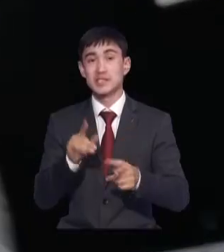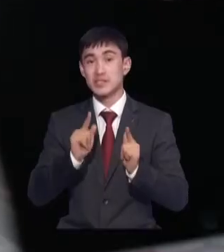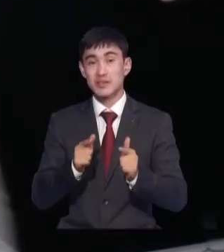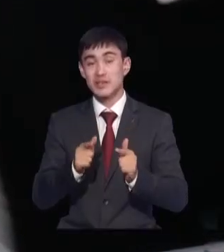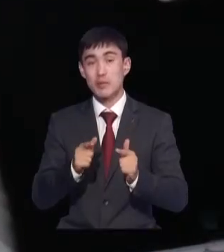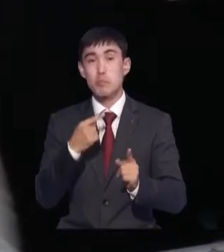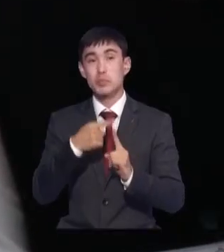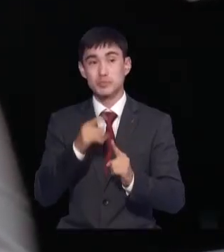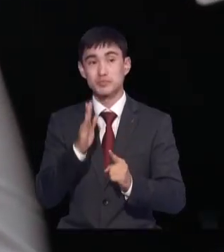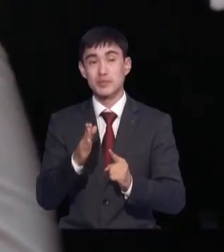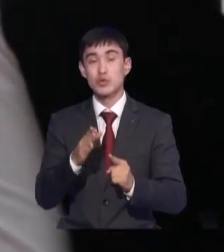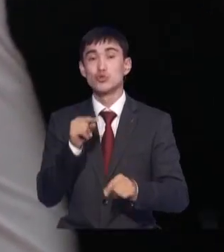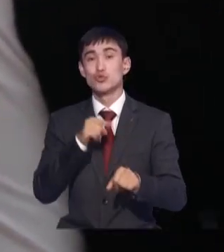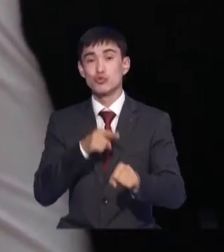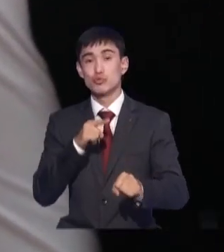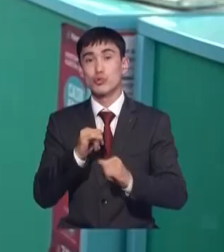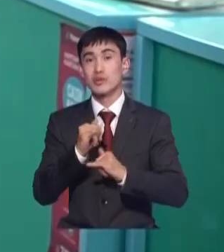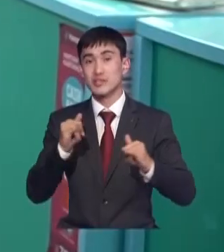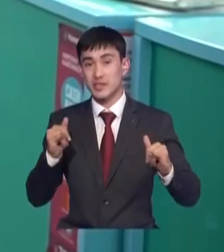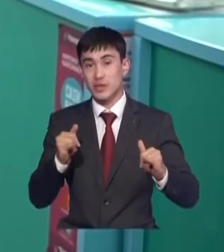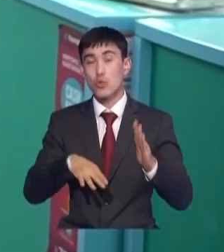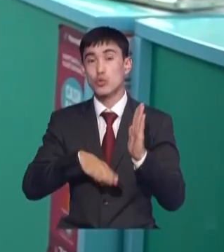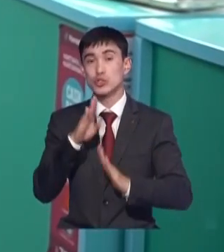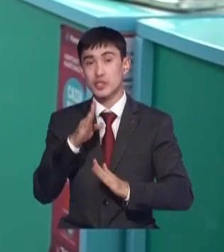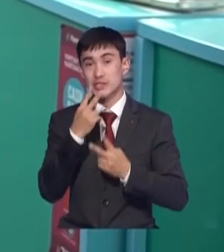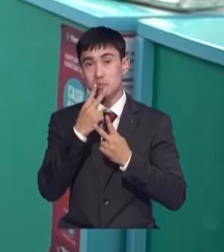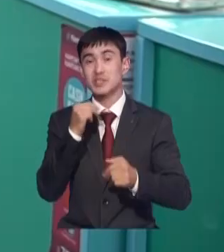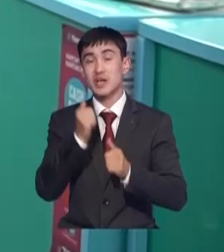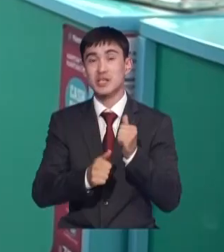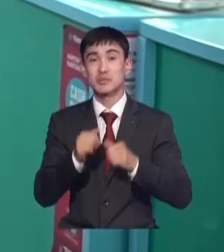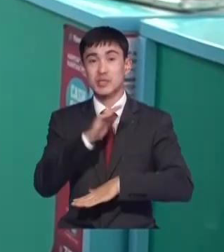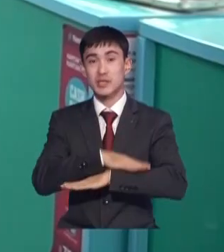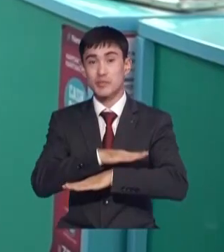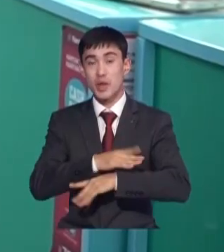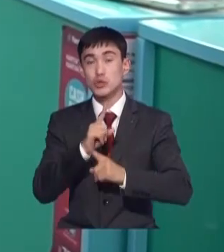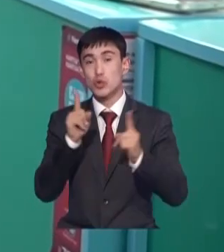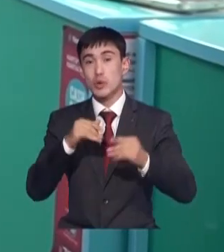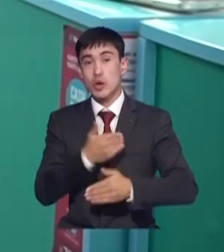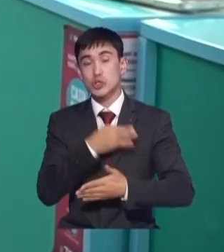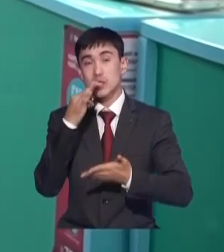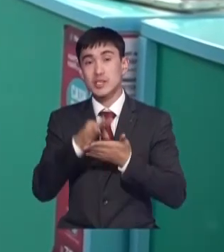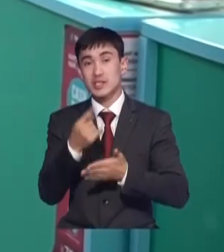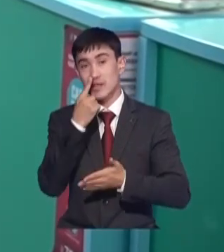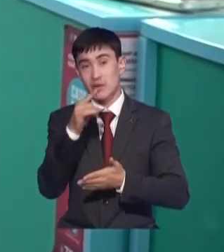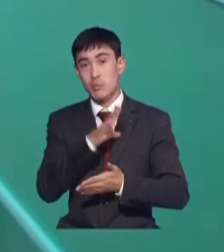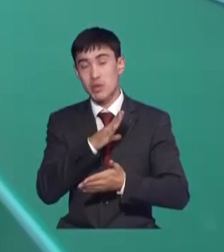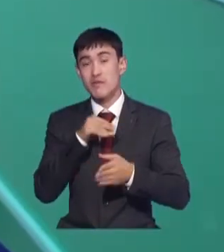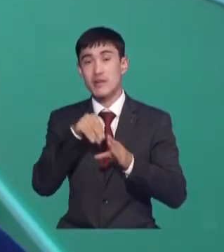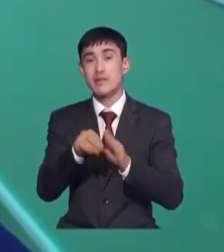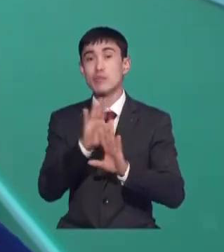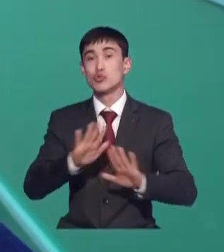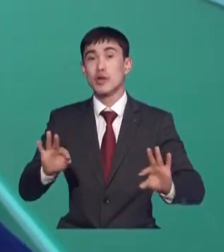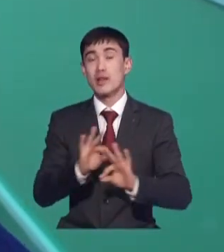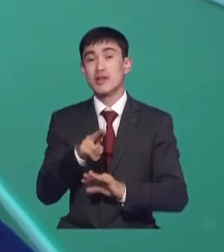действительно дают свои плоды, и мы чувствуем, что развитие и улучшение заметны с каждым занятием. Особенно хочется отметить, что недавно была введена